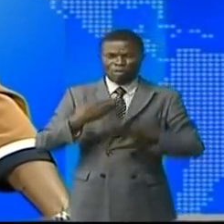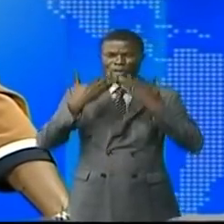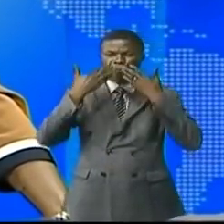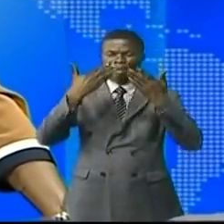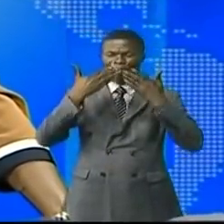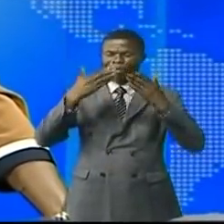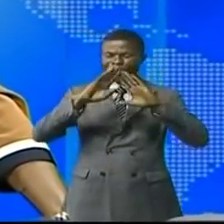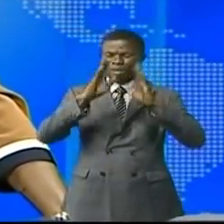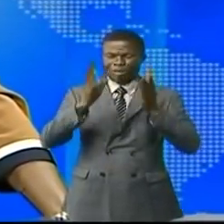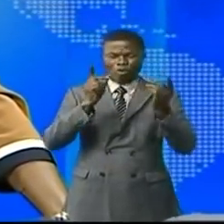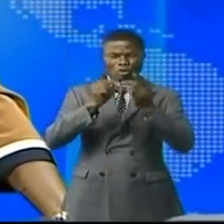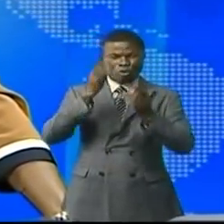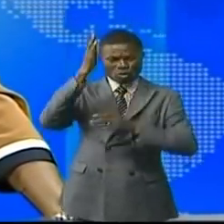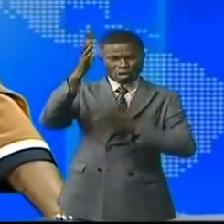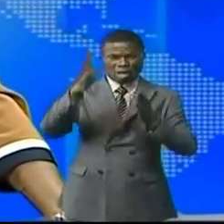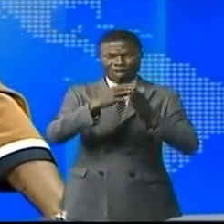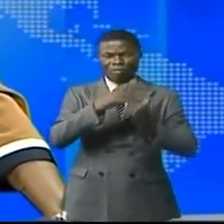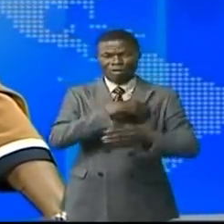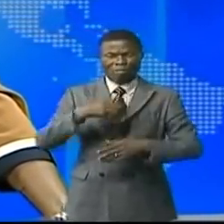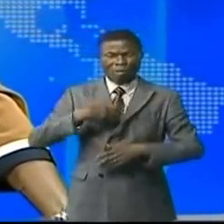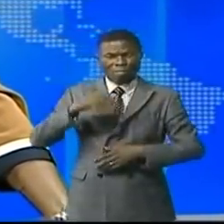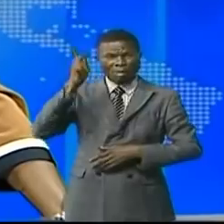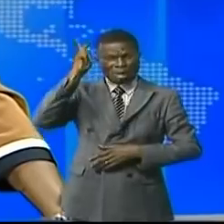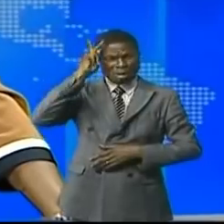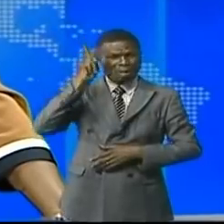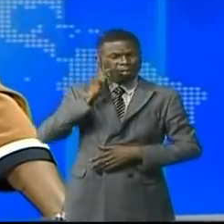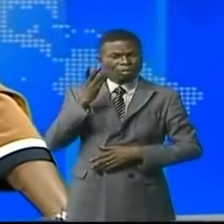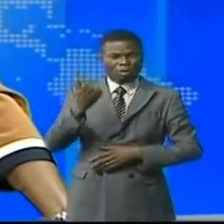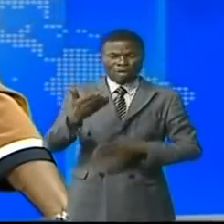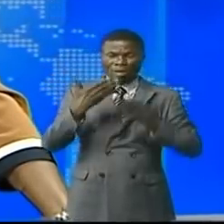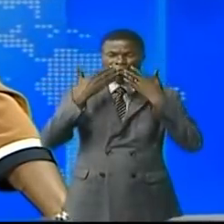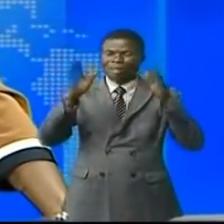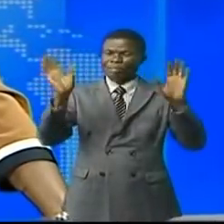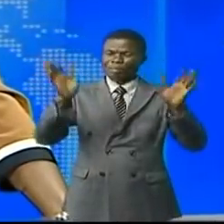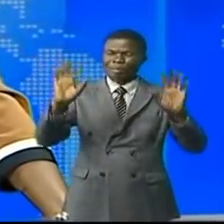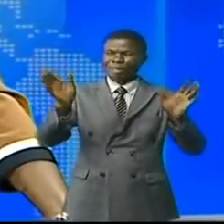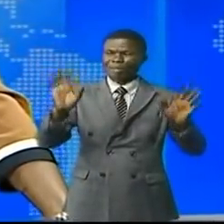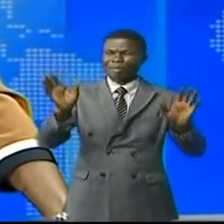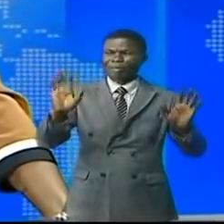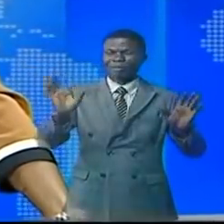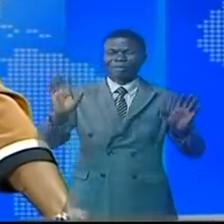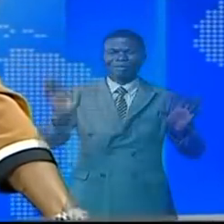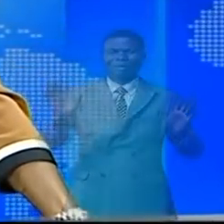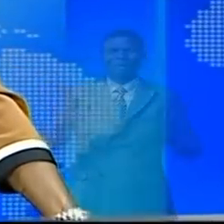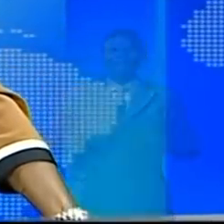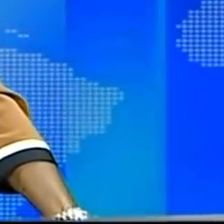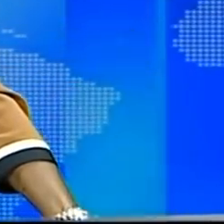plateau pour la grande édition du journal télévisé. Moi, je vous dis au revoir et à bientôt.